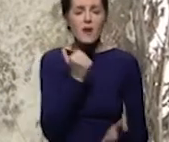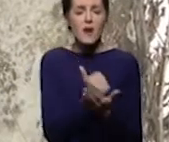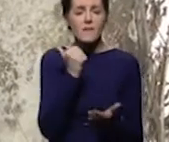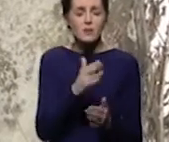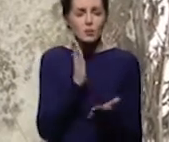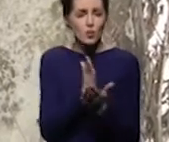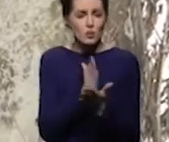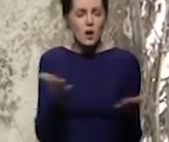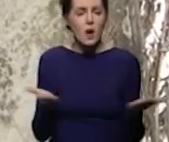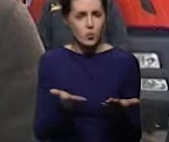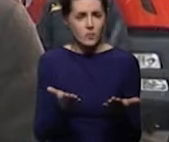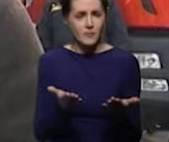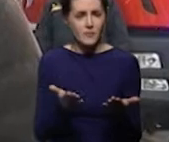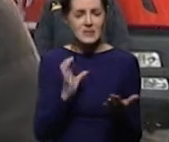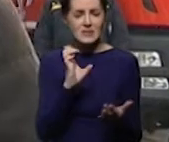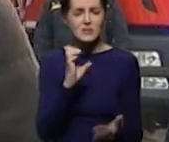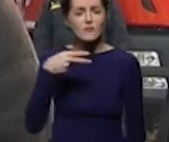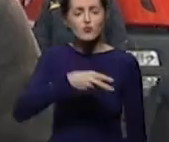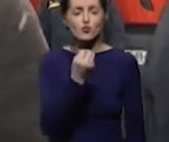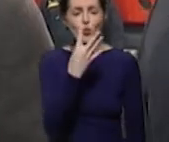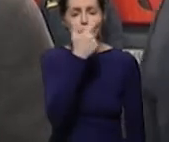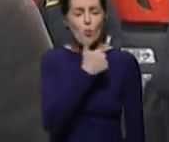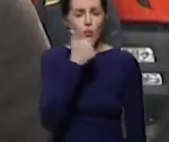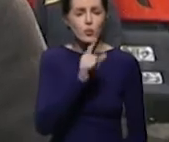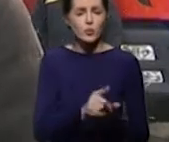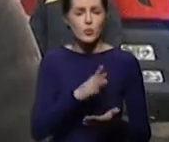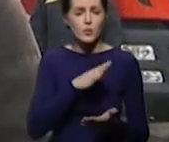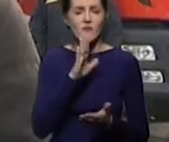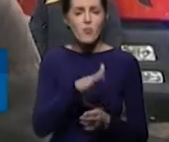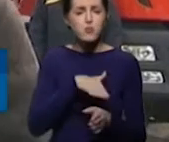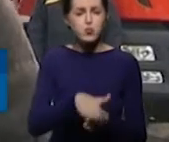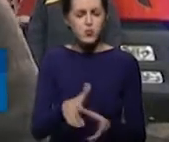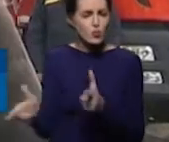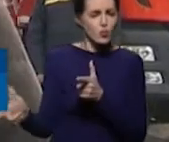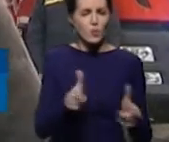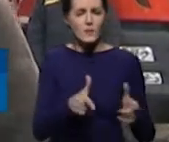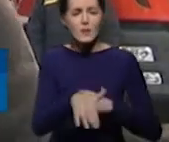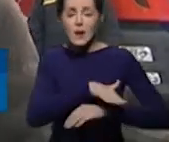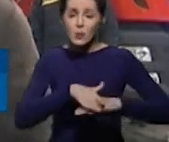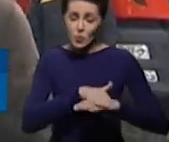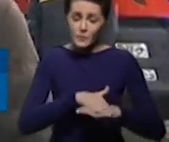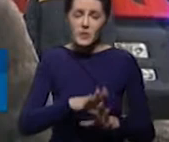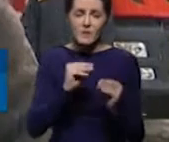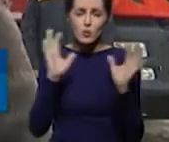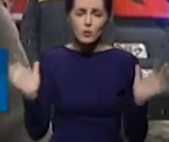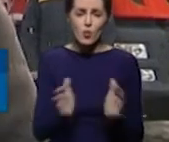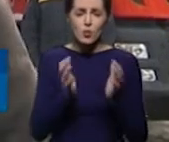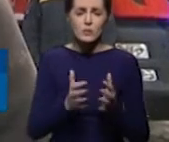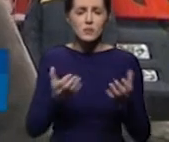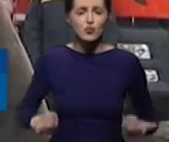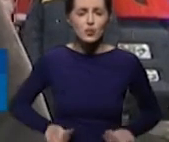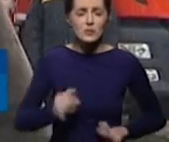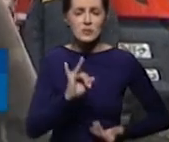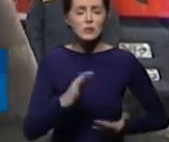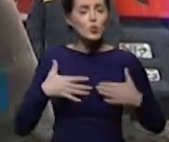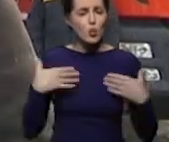стані укриття. Ми з 14-го року повинні бути завжди в повній готовності населення для збереження життя та